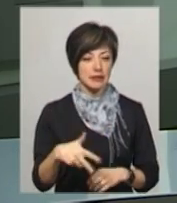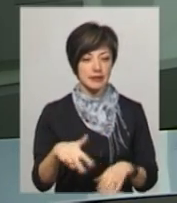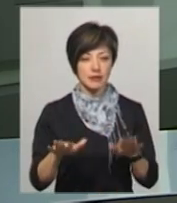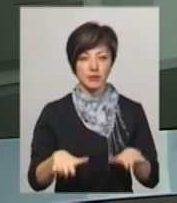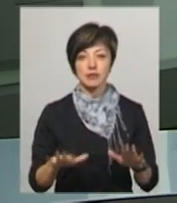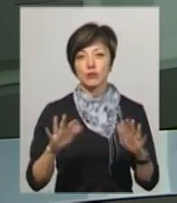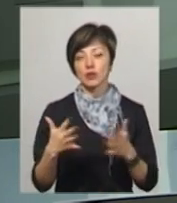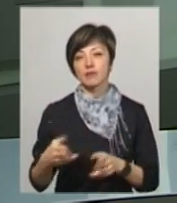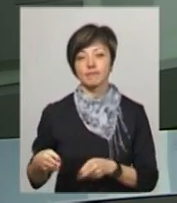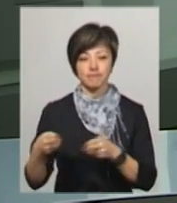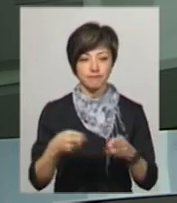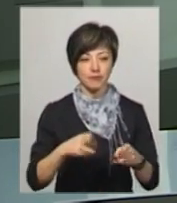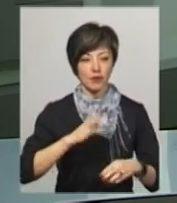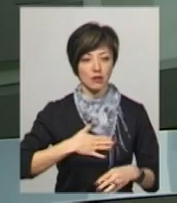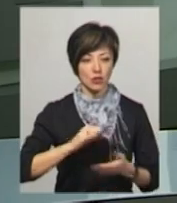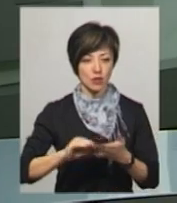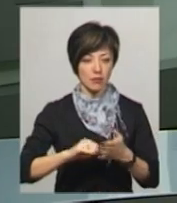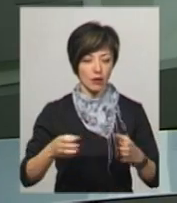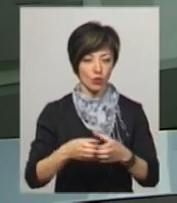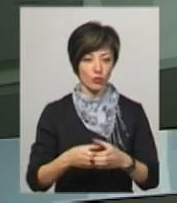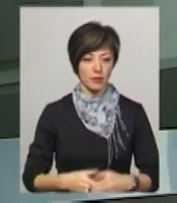місце події виїхала і наша знімальна група.